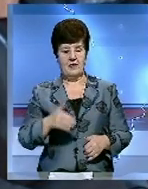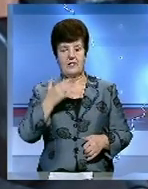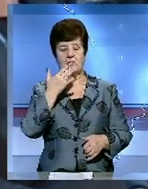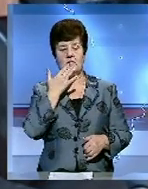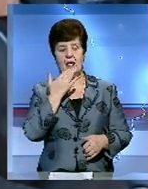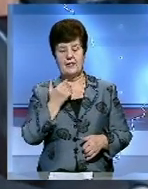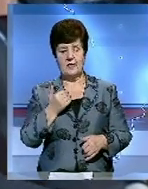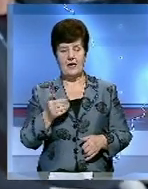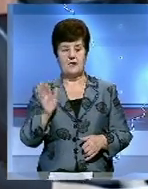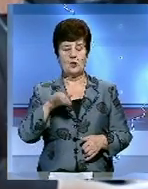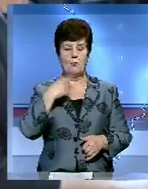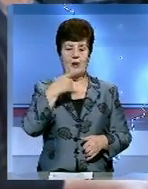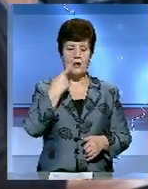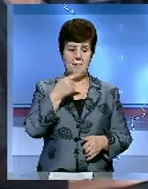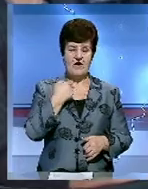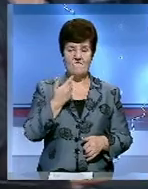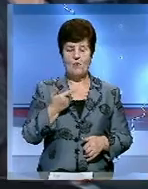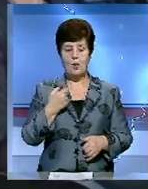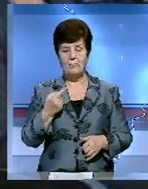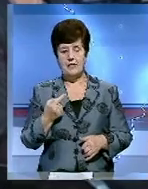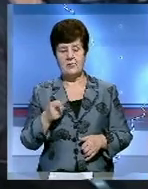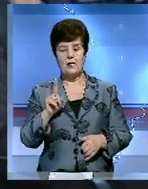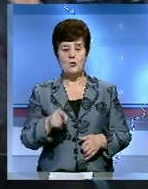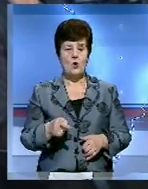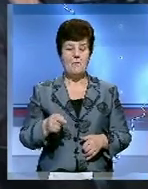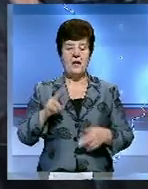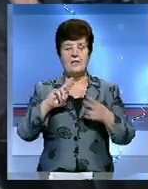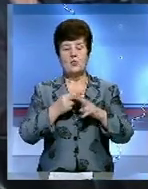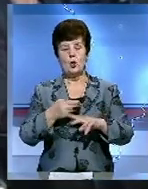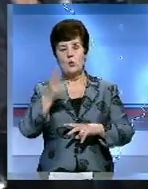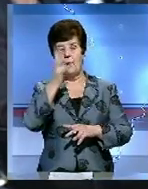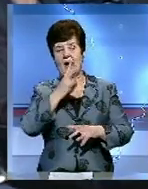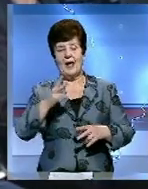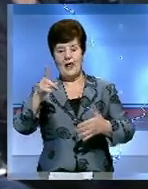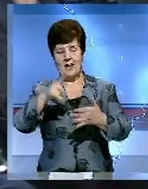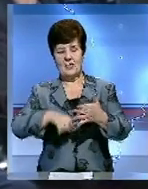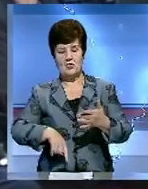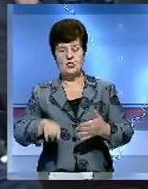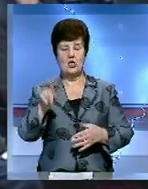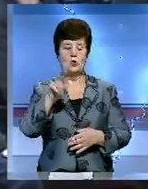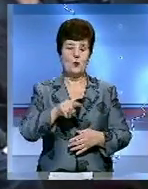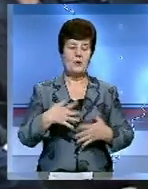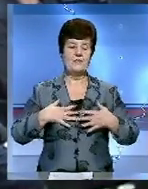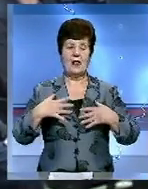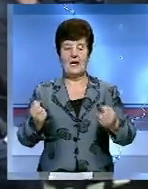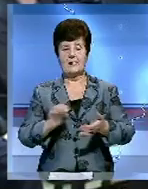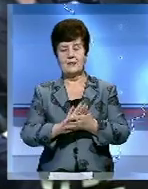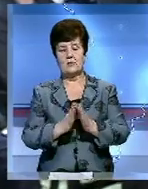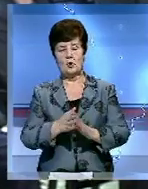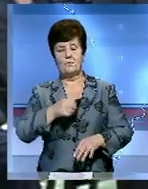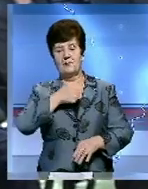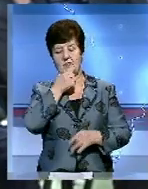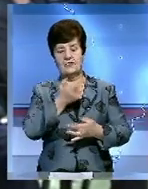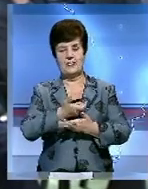după limbi vorbite, după ideologie, după religie, după starea sănătății, după vârstă, etc.,